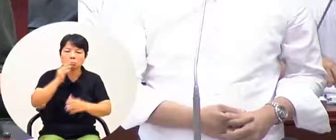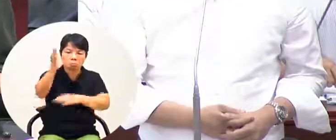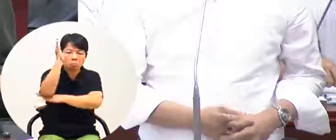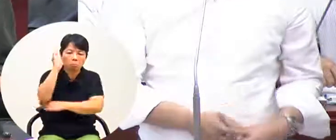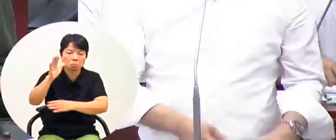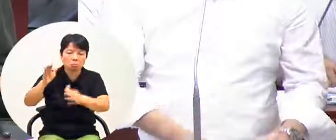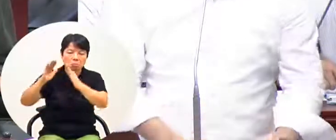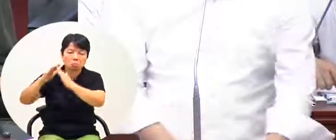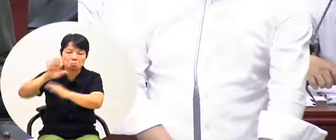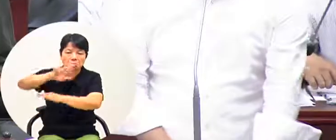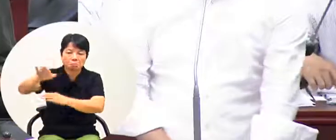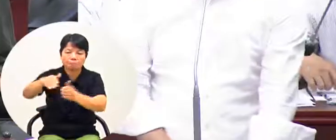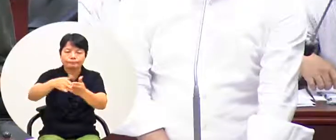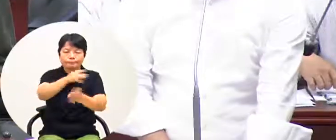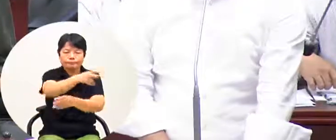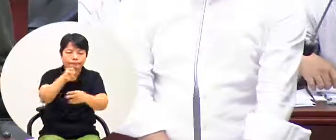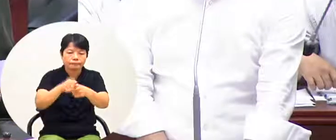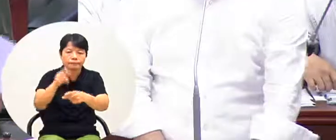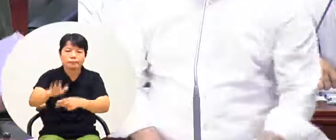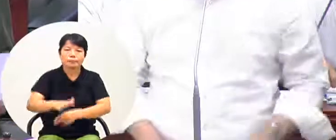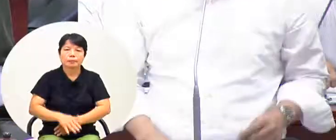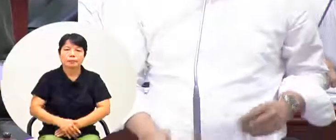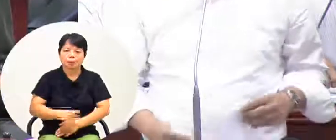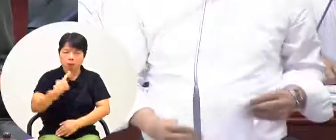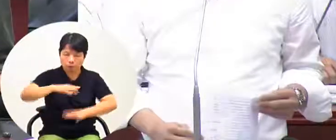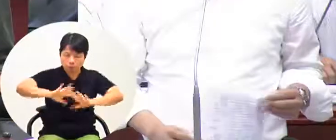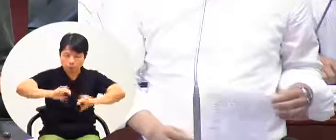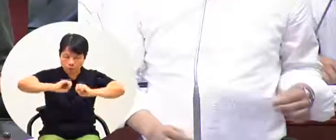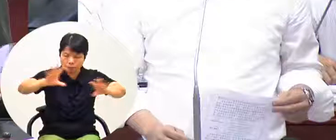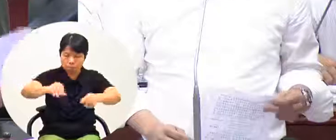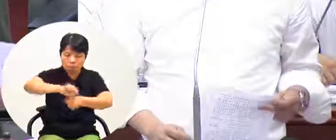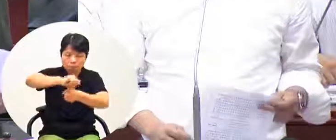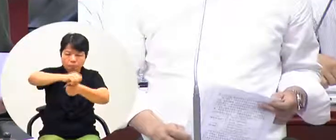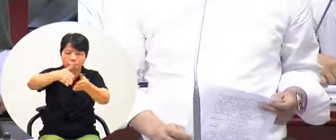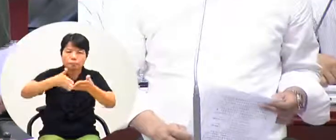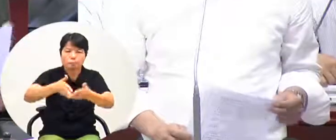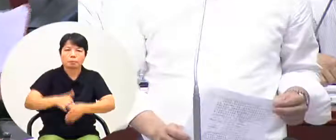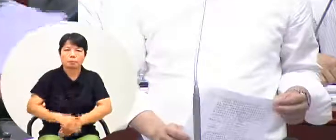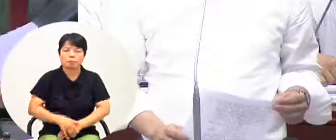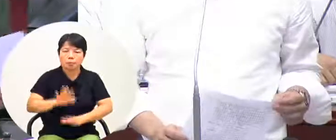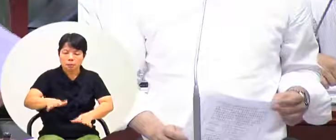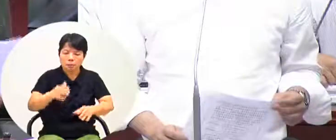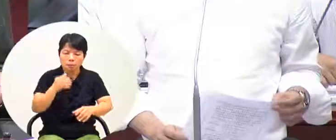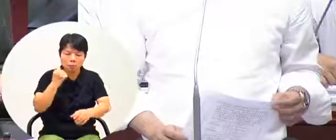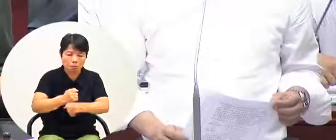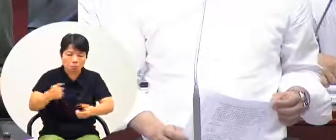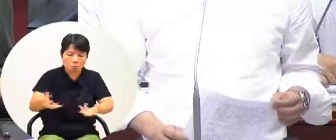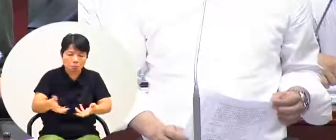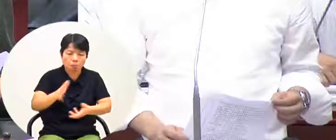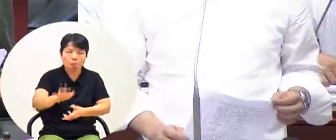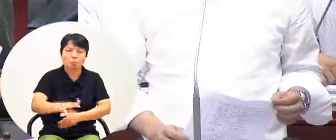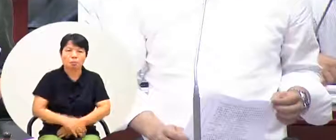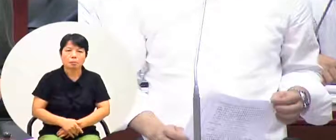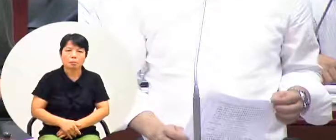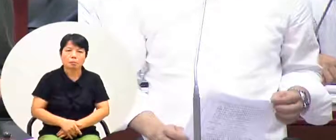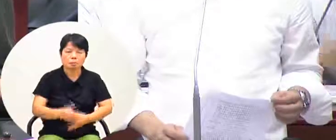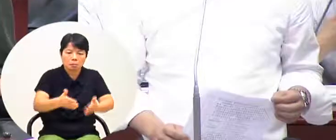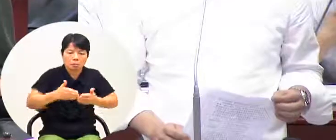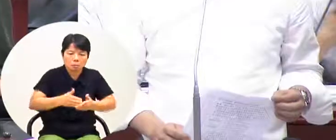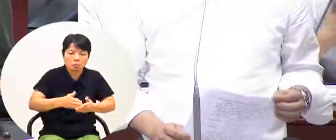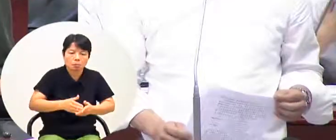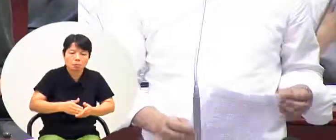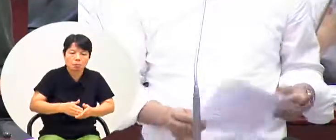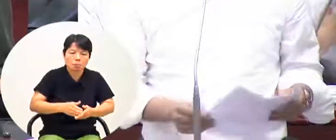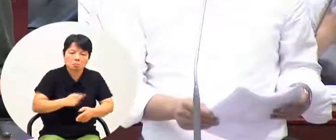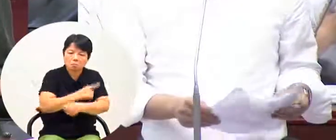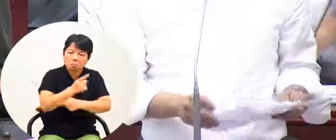应该要多做一些宣导。 是， 我想既然你们已经在做这件事情，然后的需求量只有600多，我是不太相信，台中都要做6000